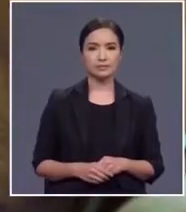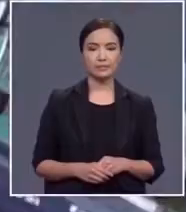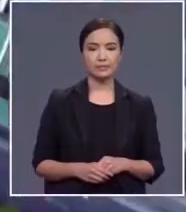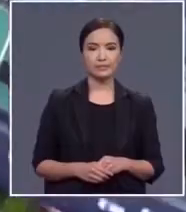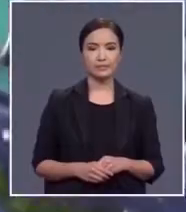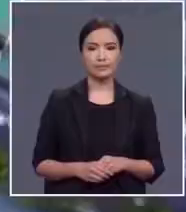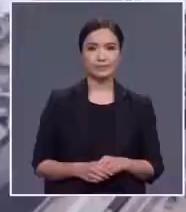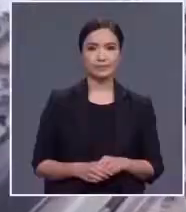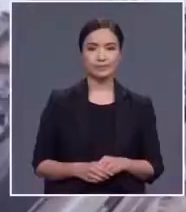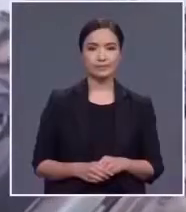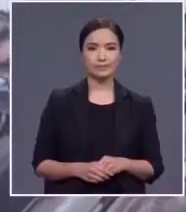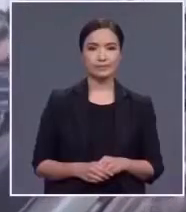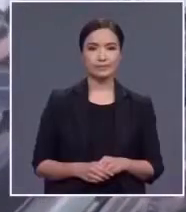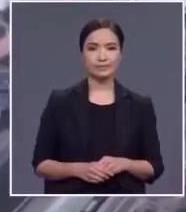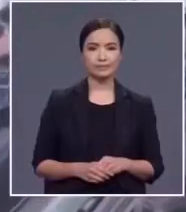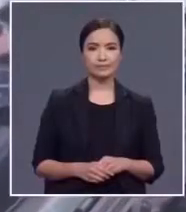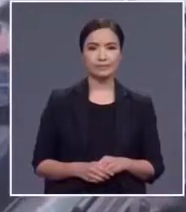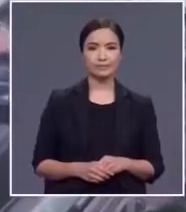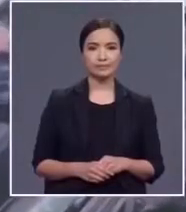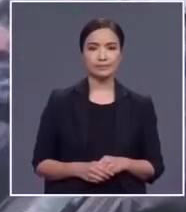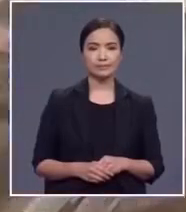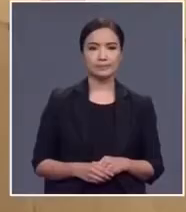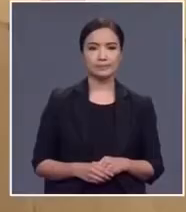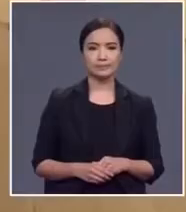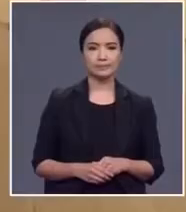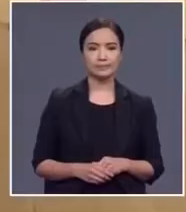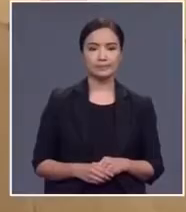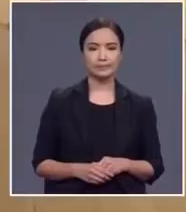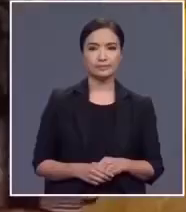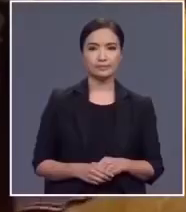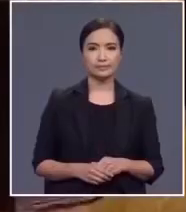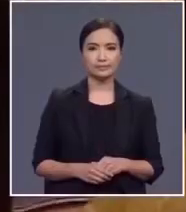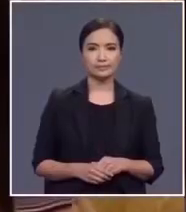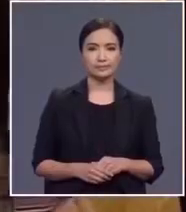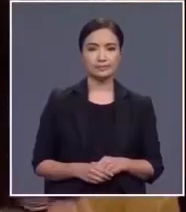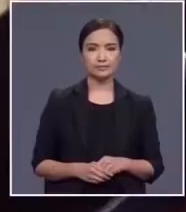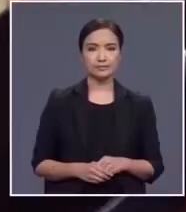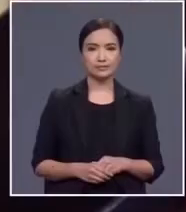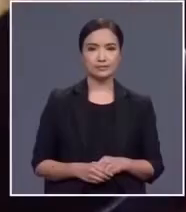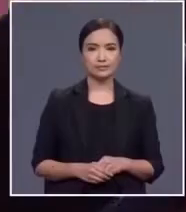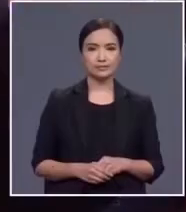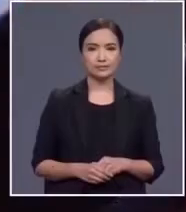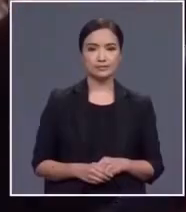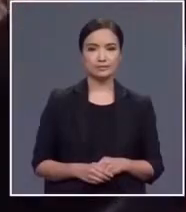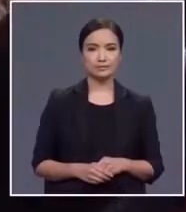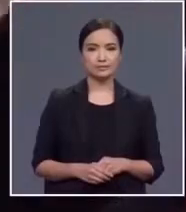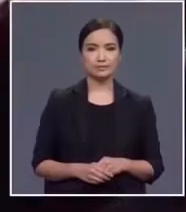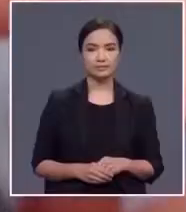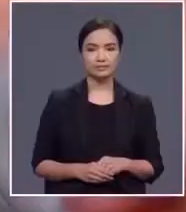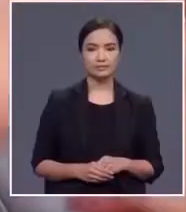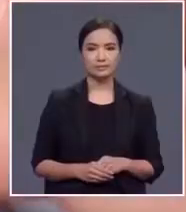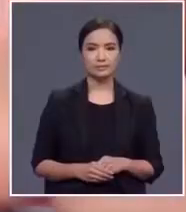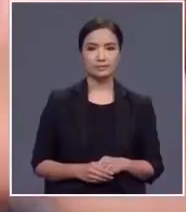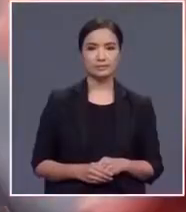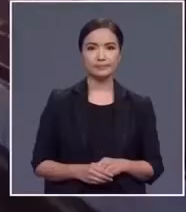ลน์ได้ทำให้การรับรู้ข้อมูลข่าวสารของคนในยุคนี้เปลี่ยนแปลงไปแต่จากความต้องการที่เพิ่มขึ้นในอัตราที่สูงต่อเนื่องในรอบ10